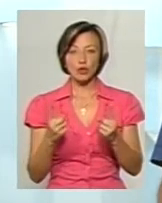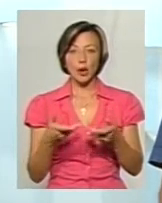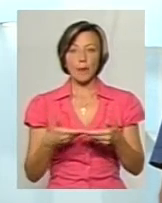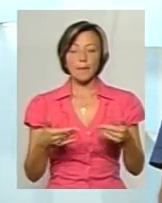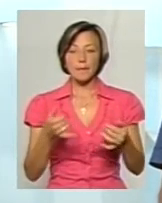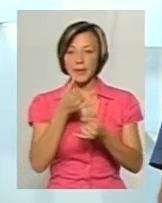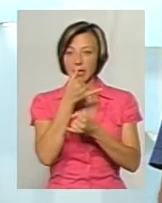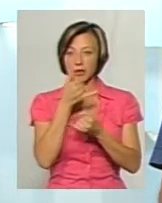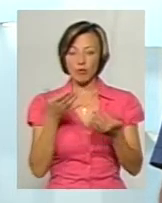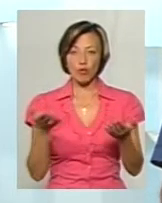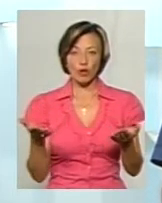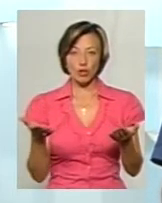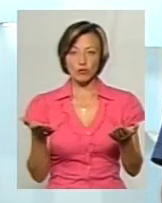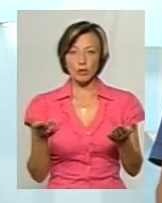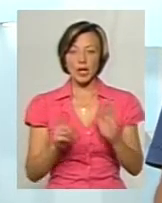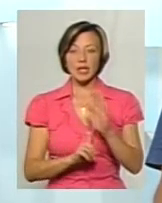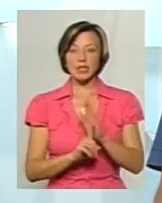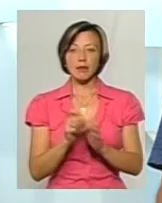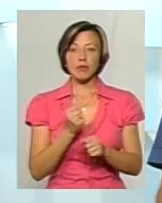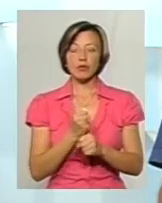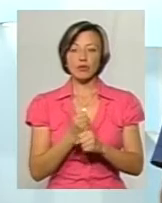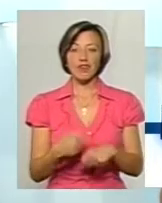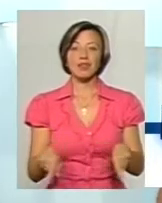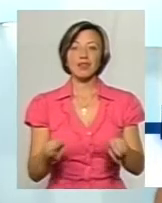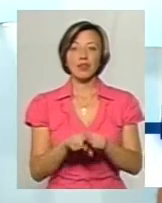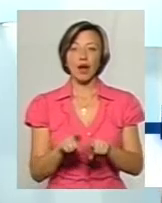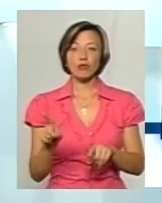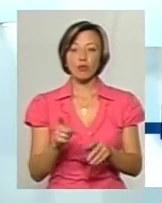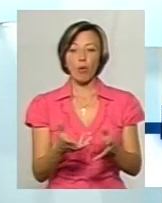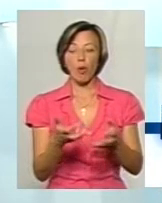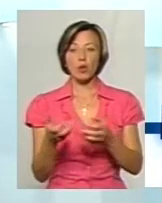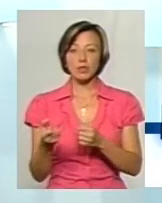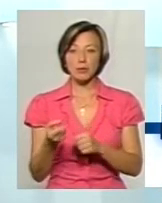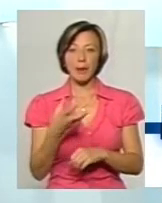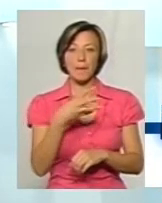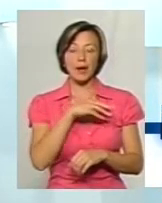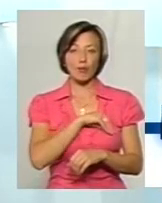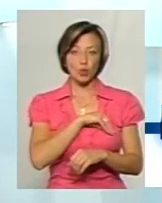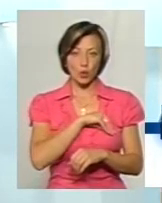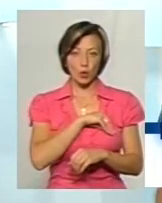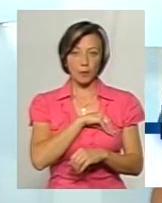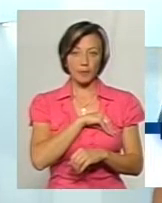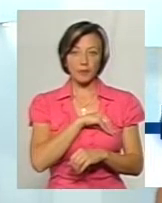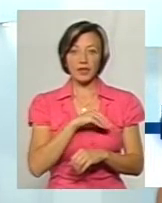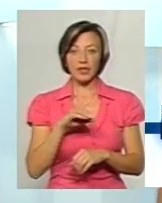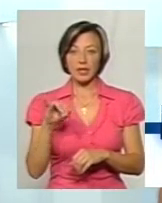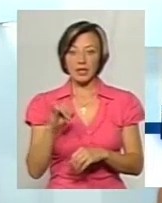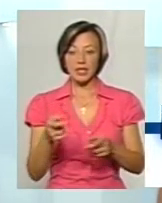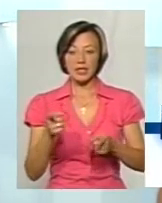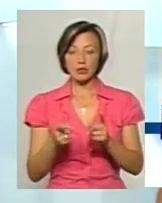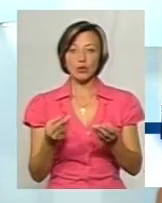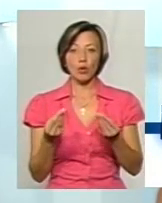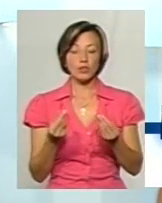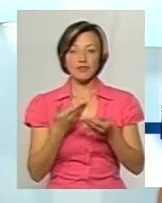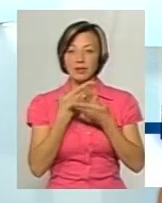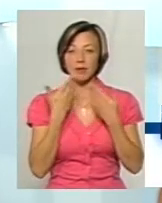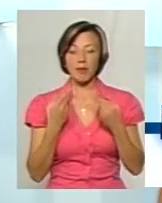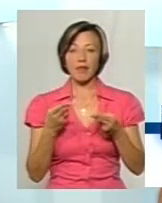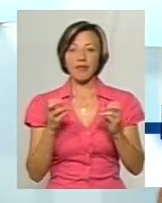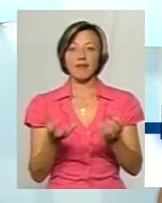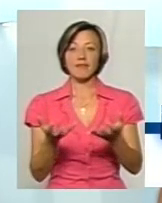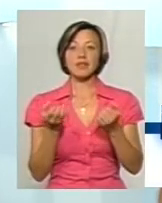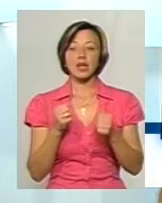не можемо запрацювати так, щоб отримати прибуток. Ну і дійсно коштів нема де взяти під